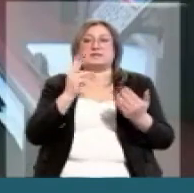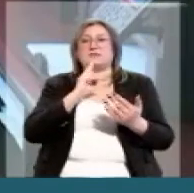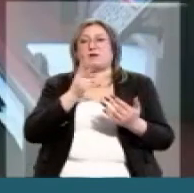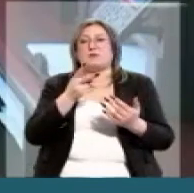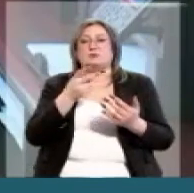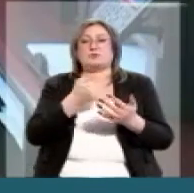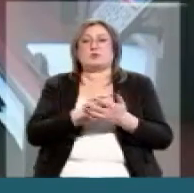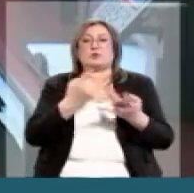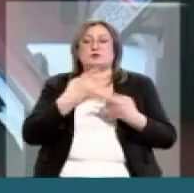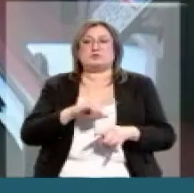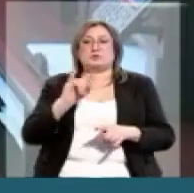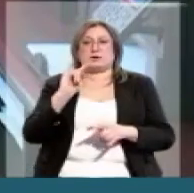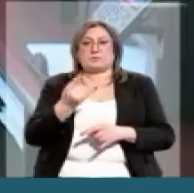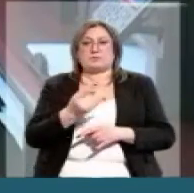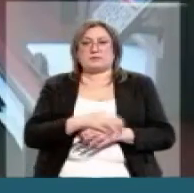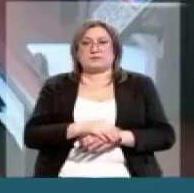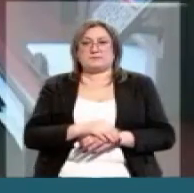до рождения ребенка.